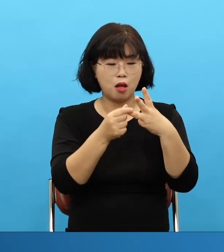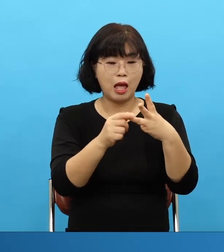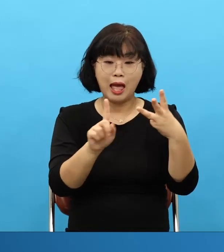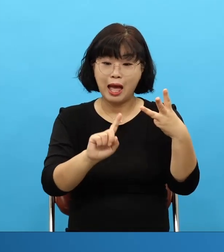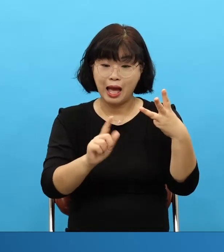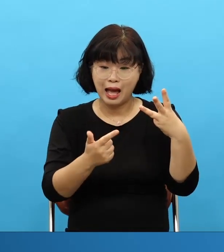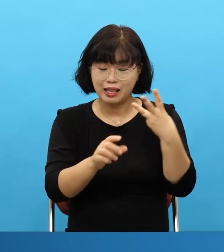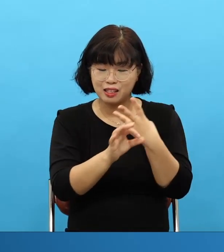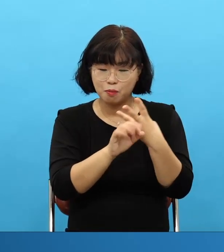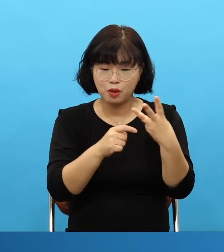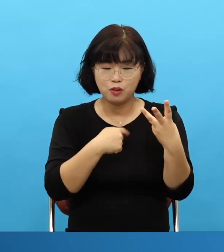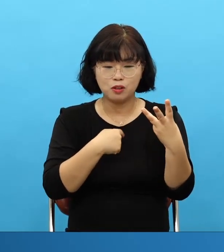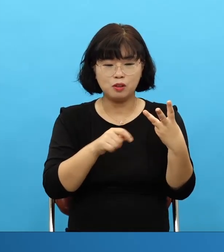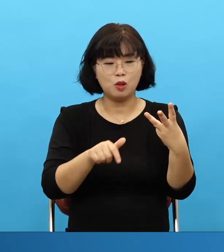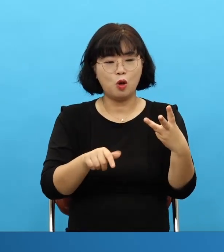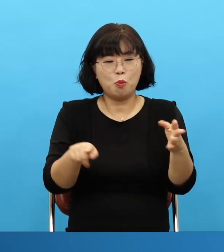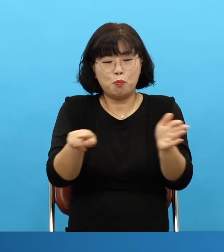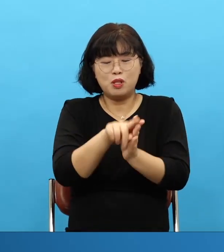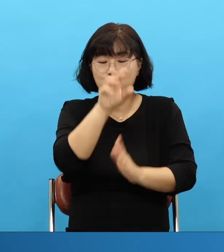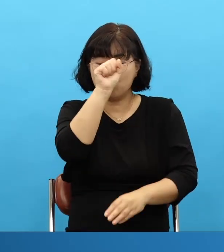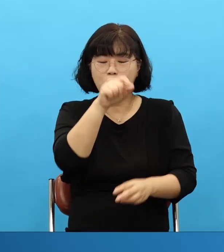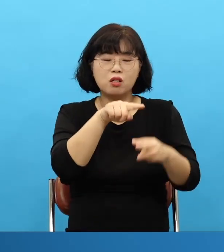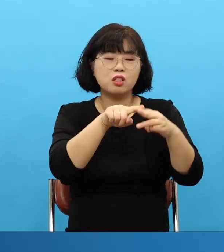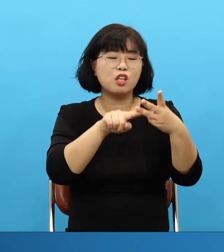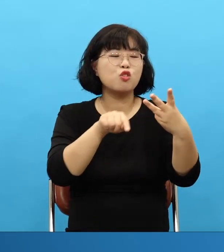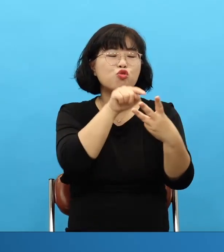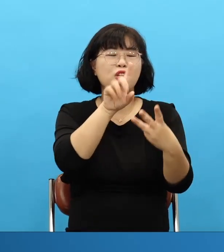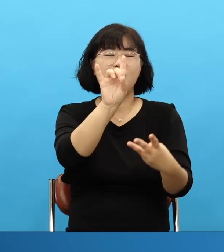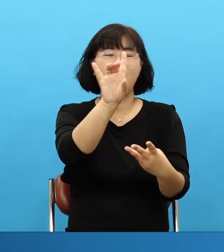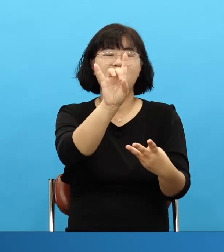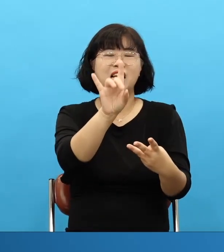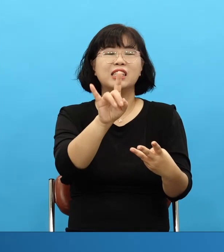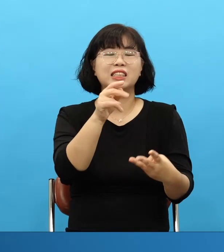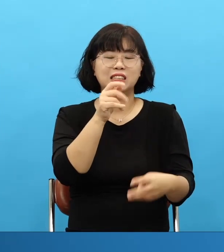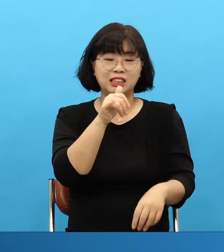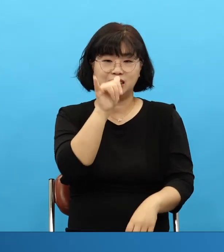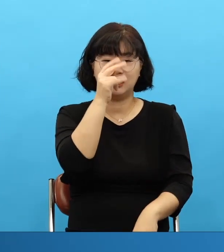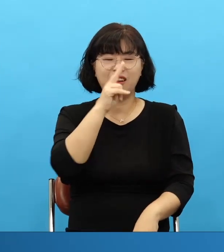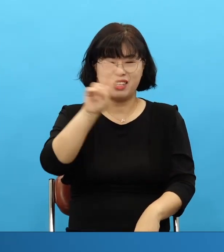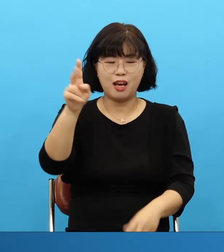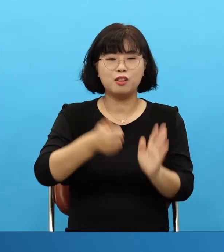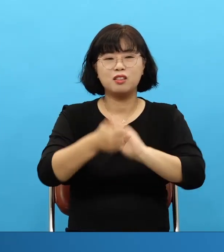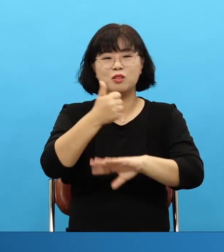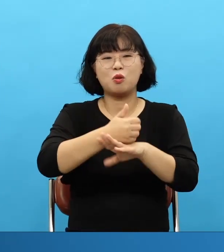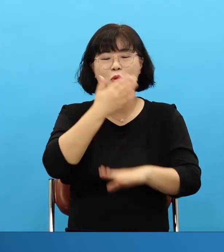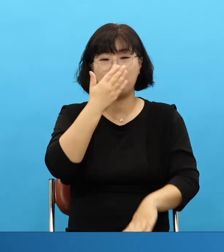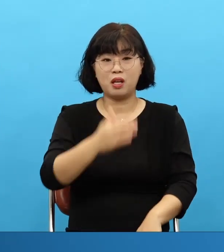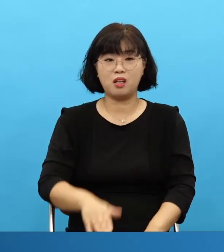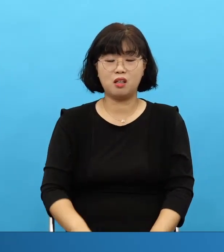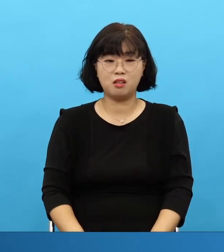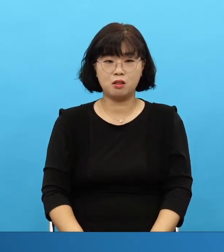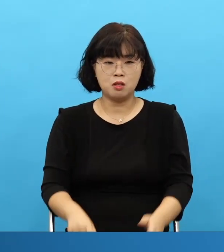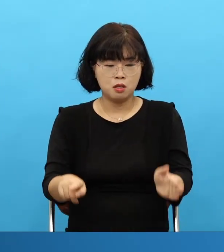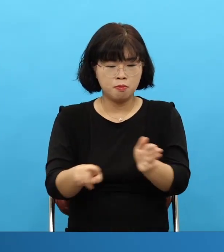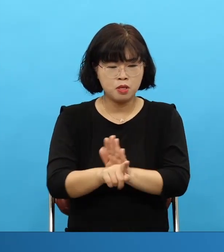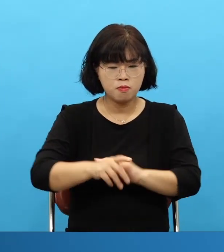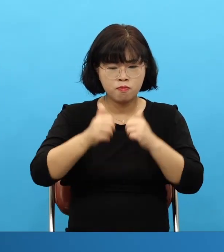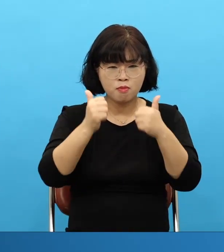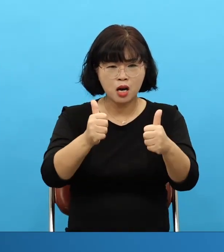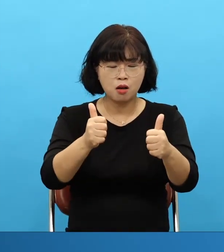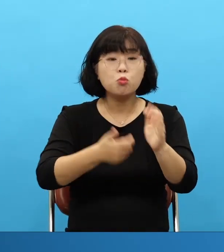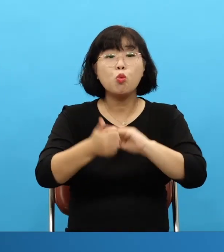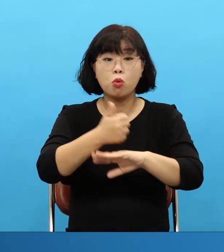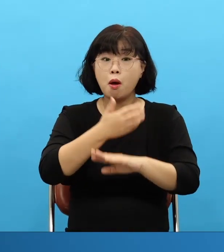남을 피해줘요. But if you have this unholy trinity of you have no faith, you're not very smart, and you don't have a very good 믿음이 personality, 정말 좋든지 then you